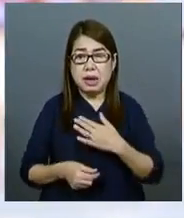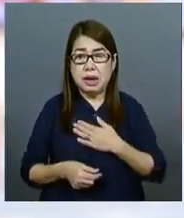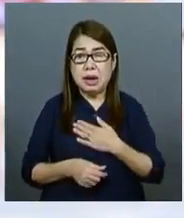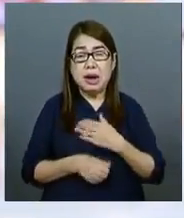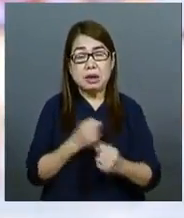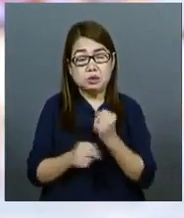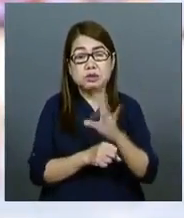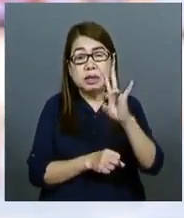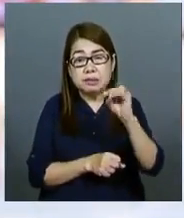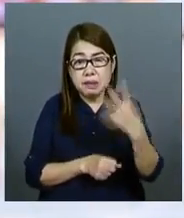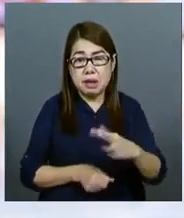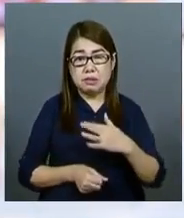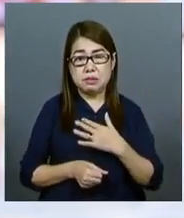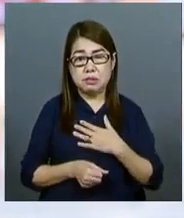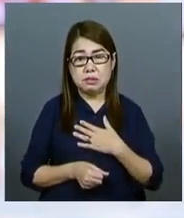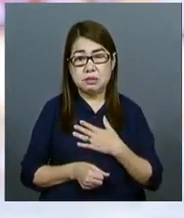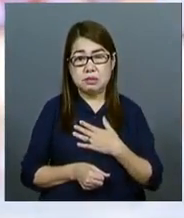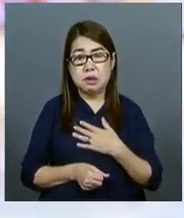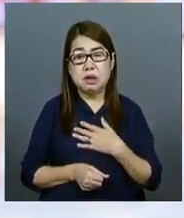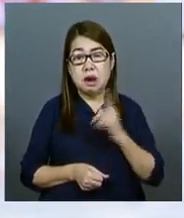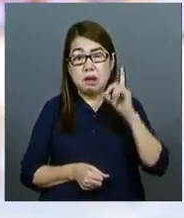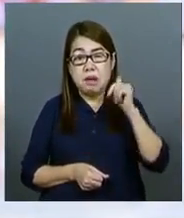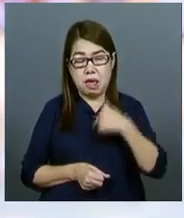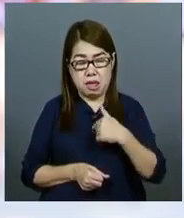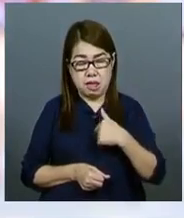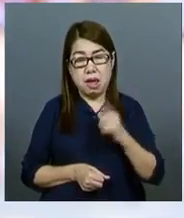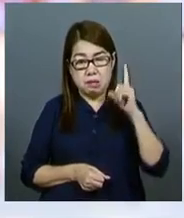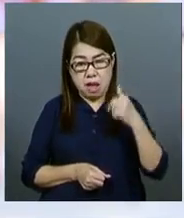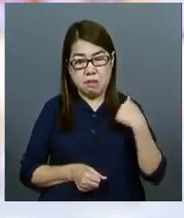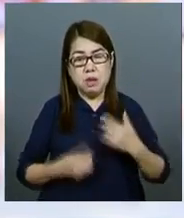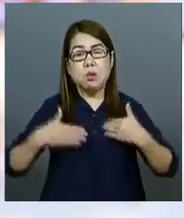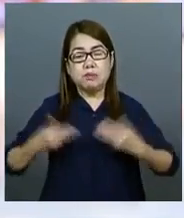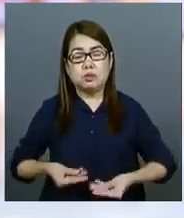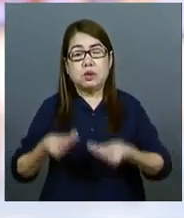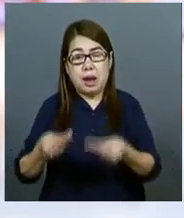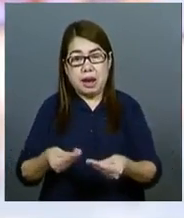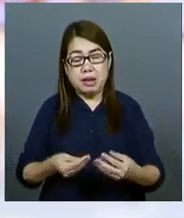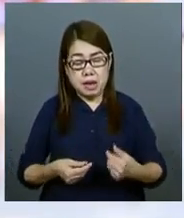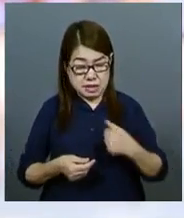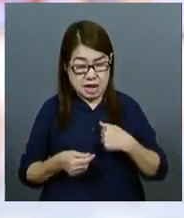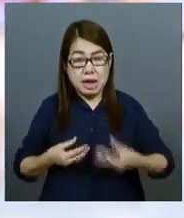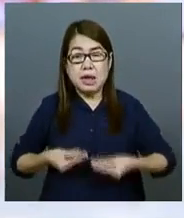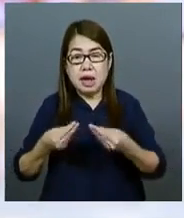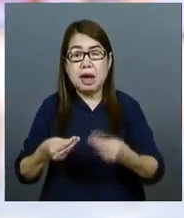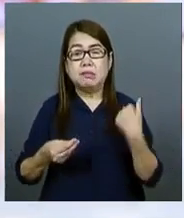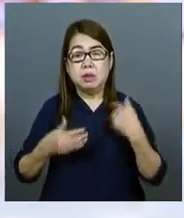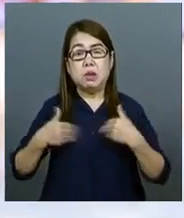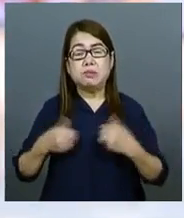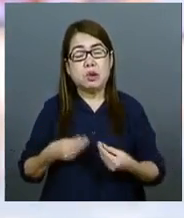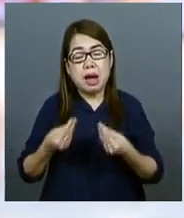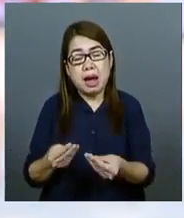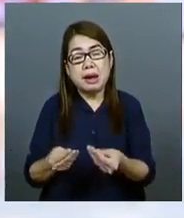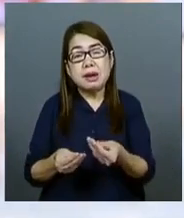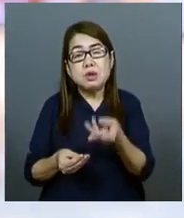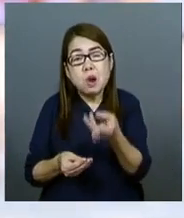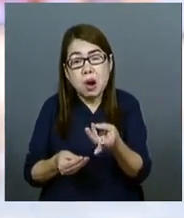นี่ยแม่มีความสุขที่ได้ให้ในใจถ้าให้แล้วมีความสุขให้น้อยให้มากมันก็